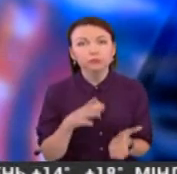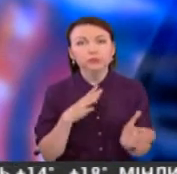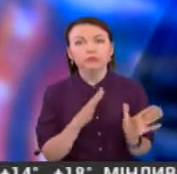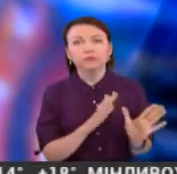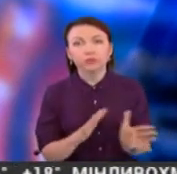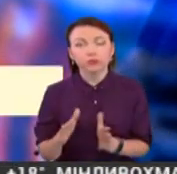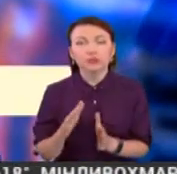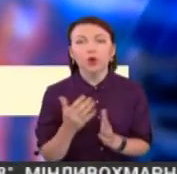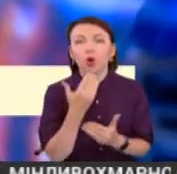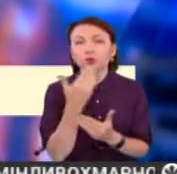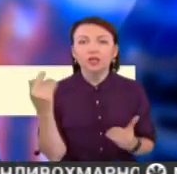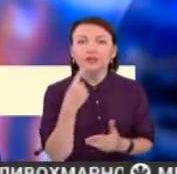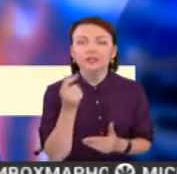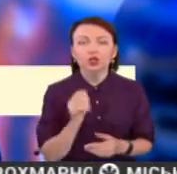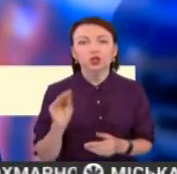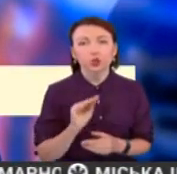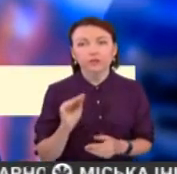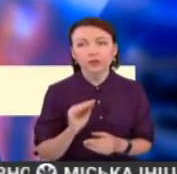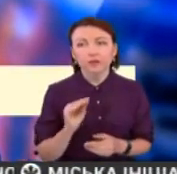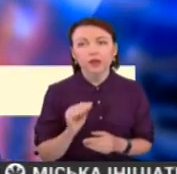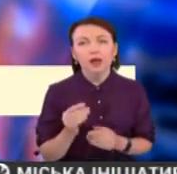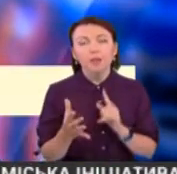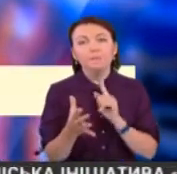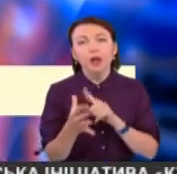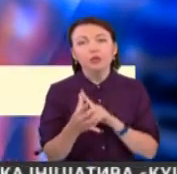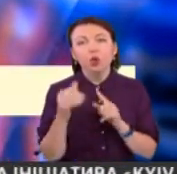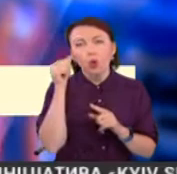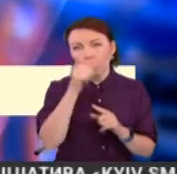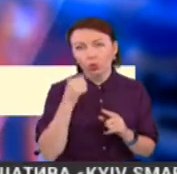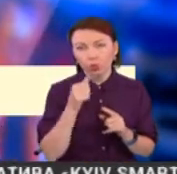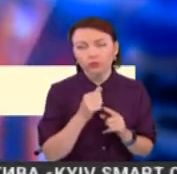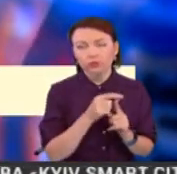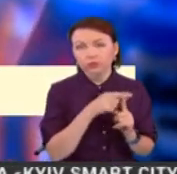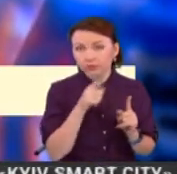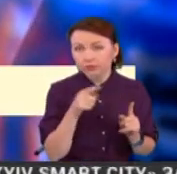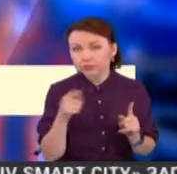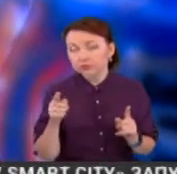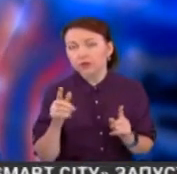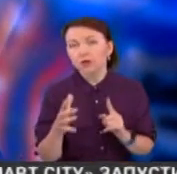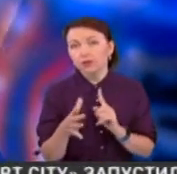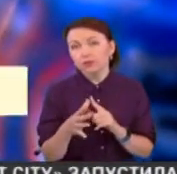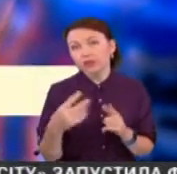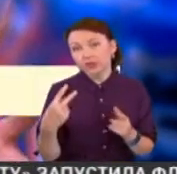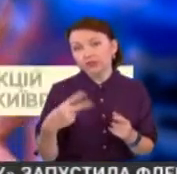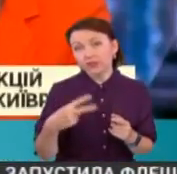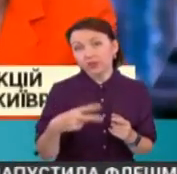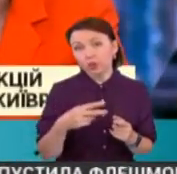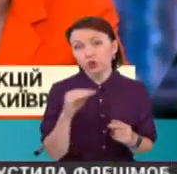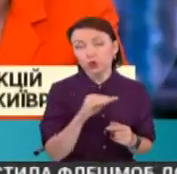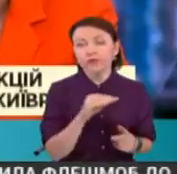в останню неділю жовтня 5-го року повноважень. Це остання неділя 20-го року. 25 жовтня зазначено,